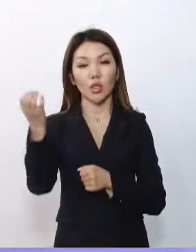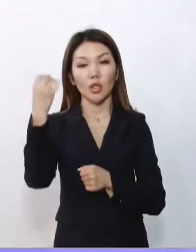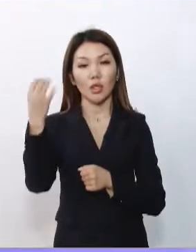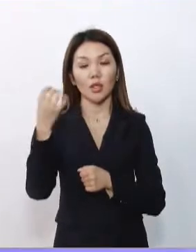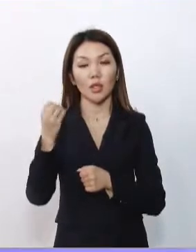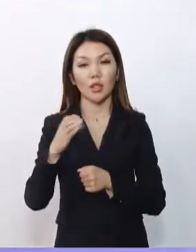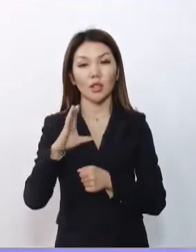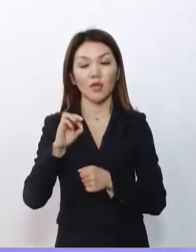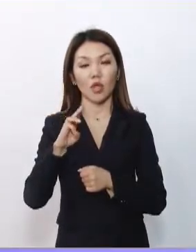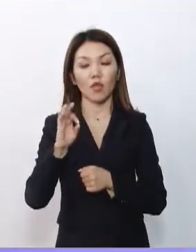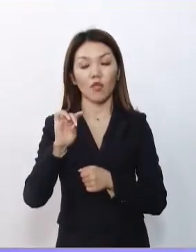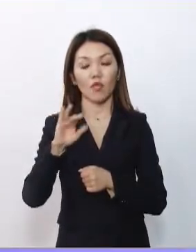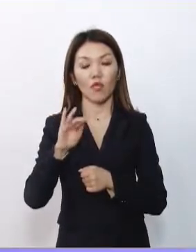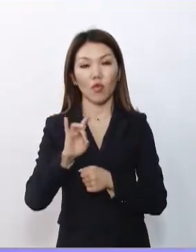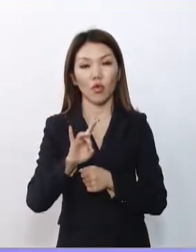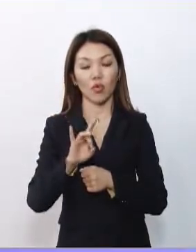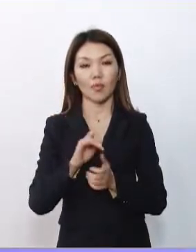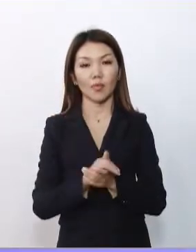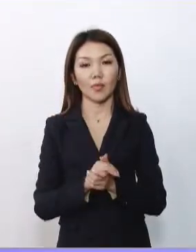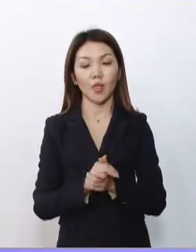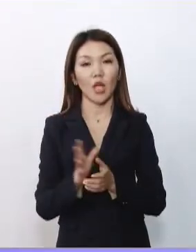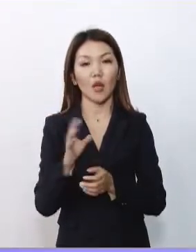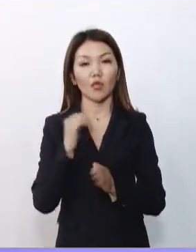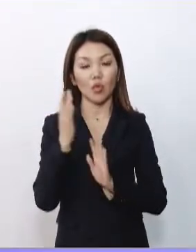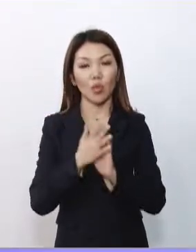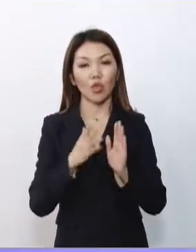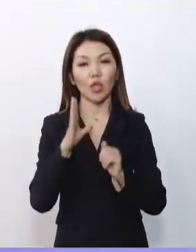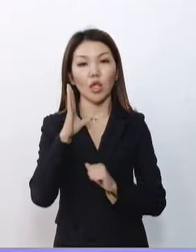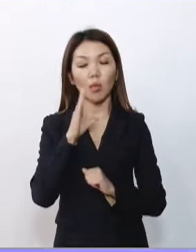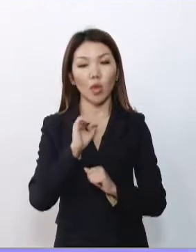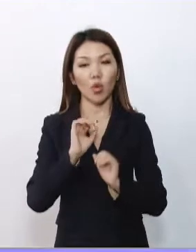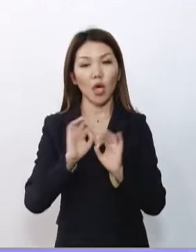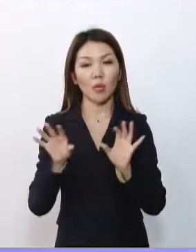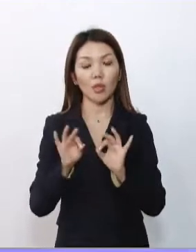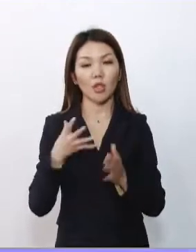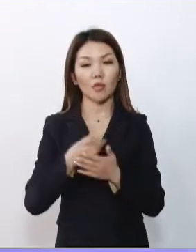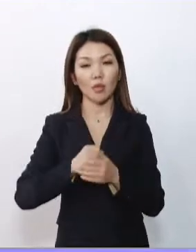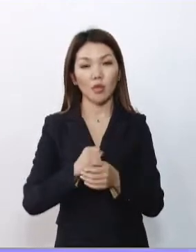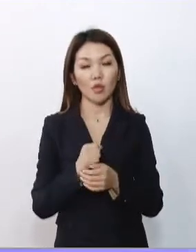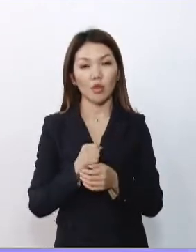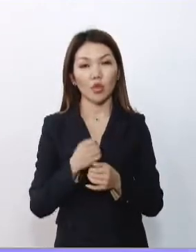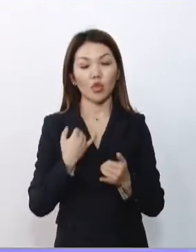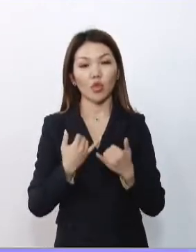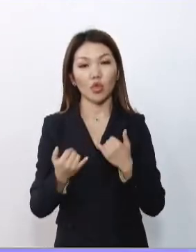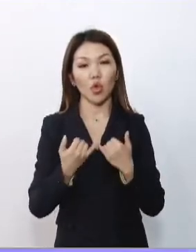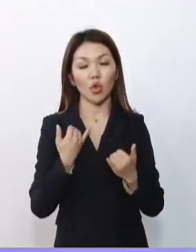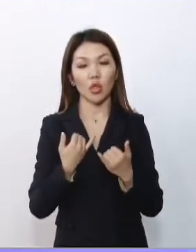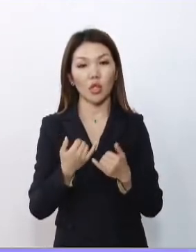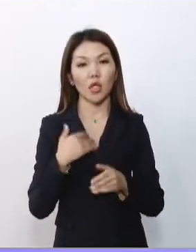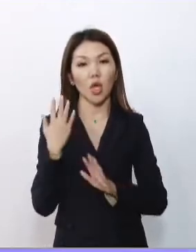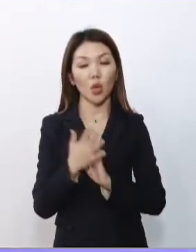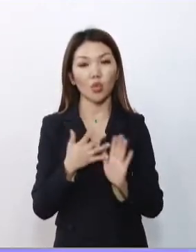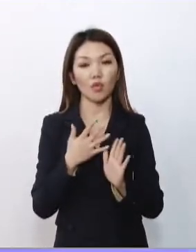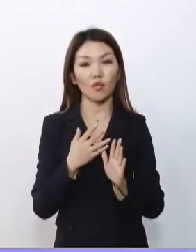все понял на руки и могу объяснить товарищу желтый цвет я усвоил